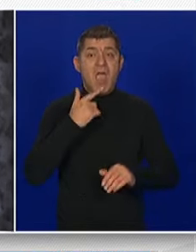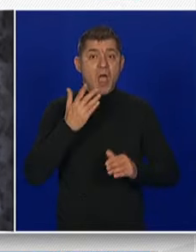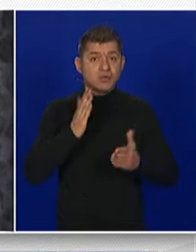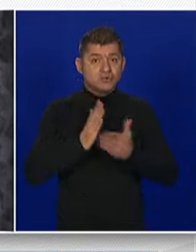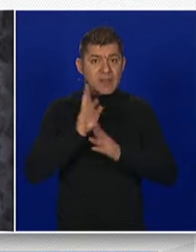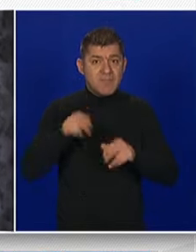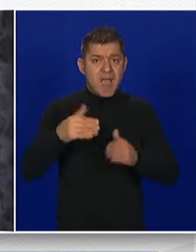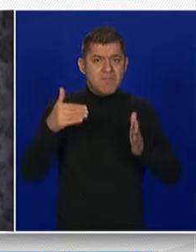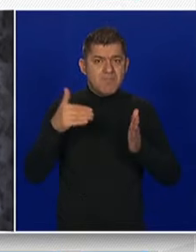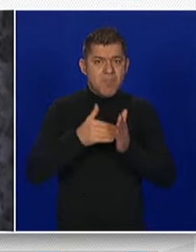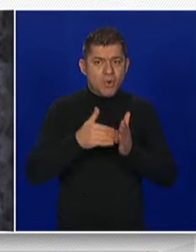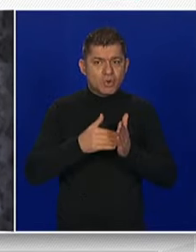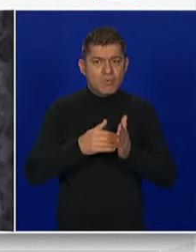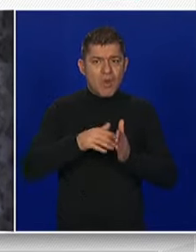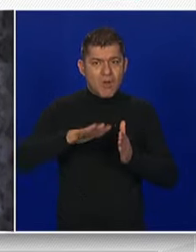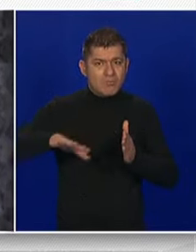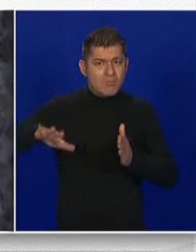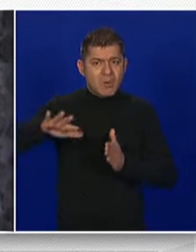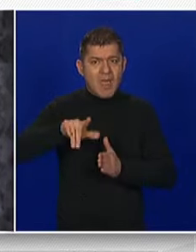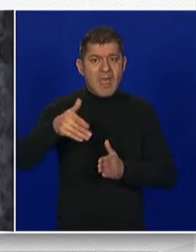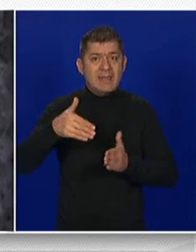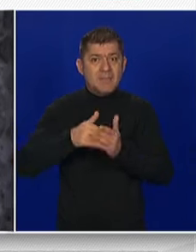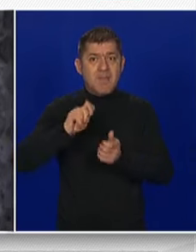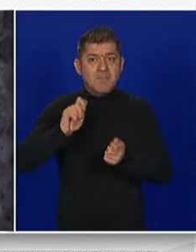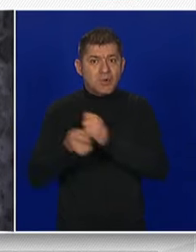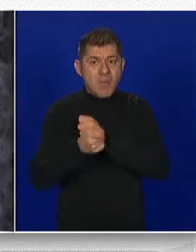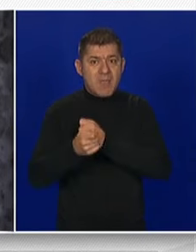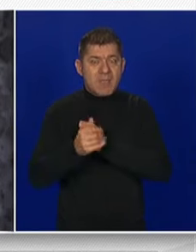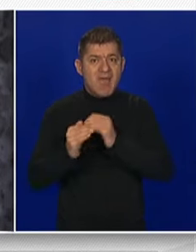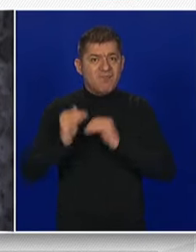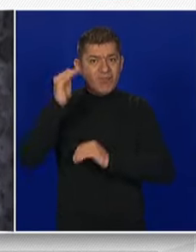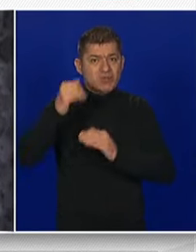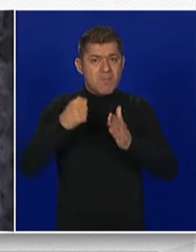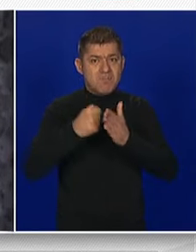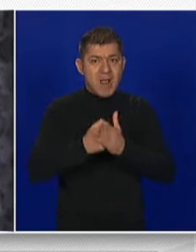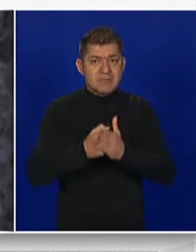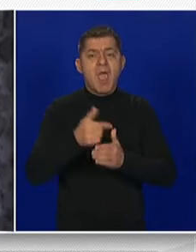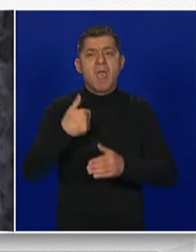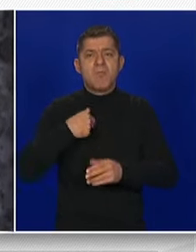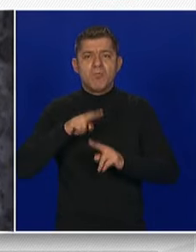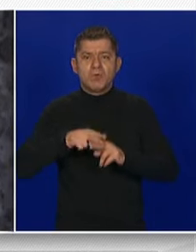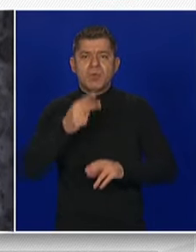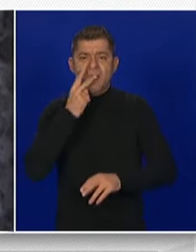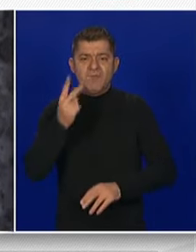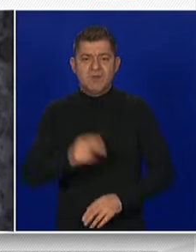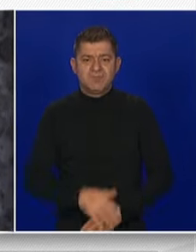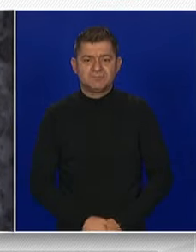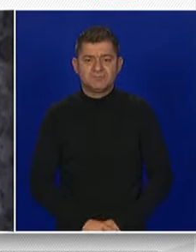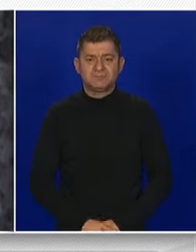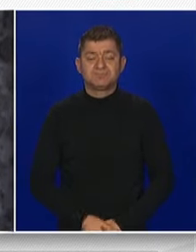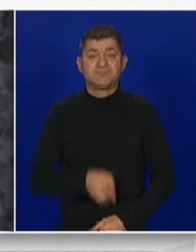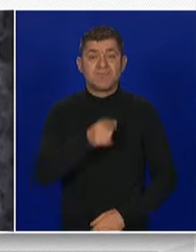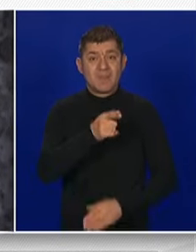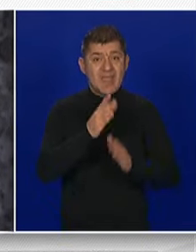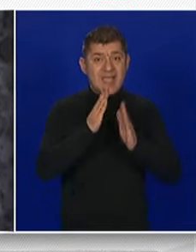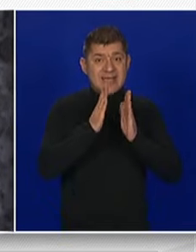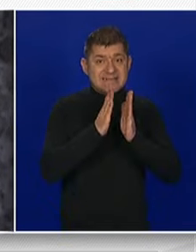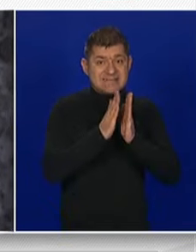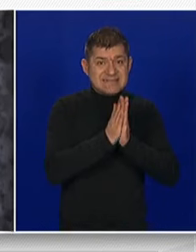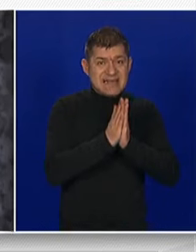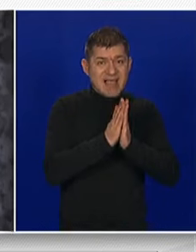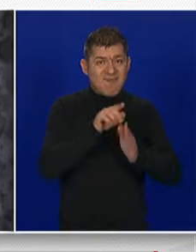se na tom području nešto mijenja, razmotrit ćemo to. A možete li samo pojasniti je li ispred crkvi ograničeno okupljanje na 30 ljudi